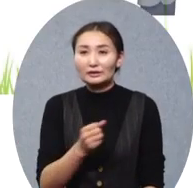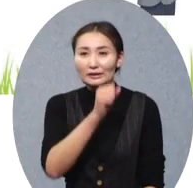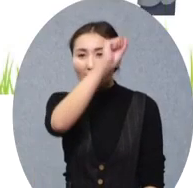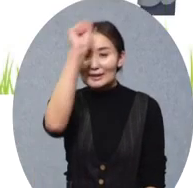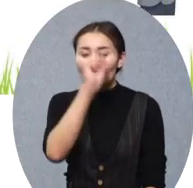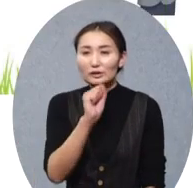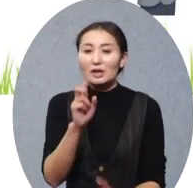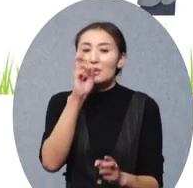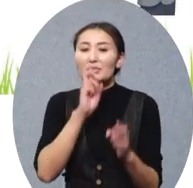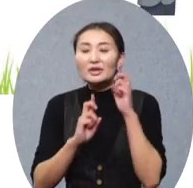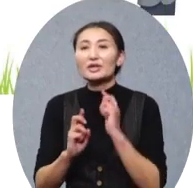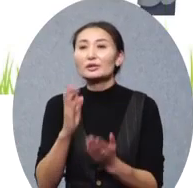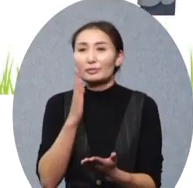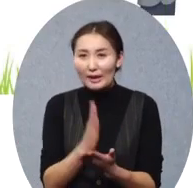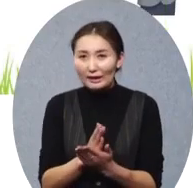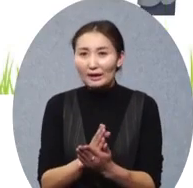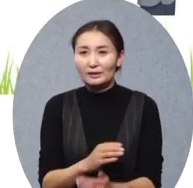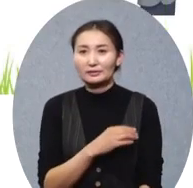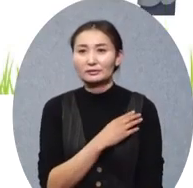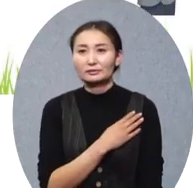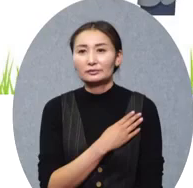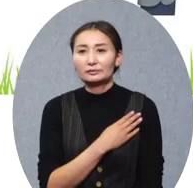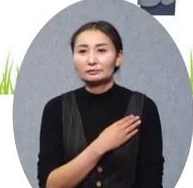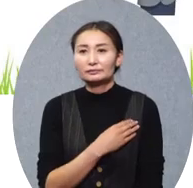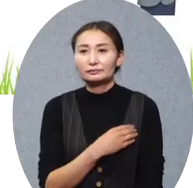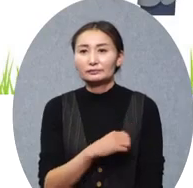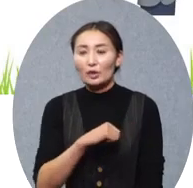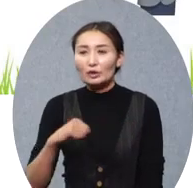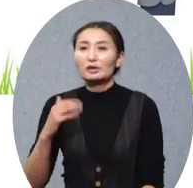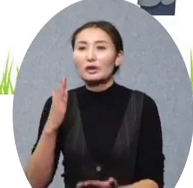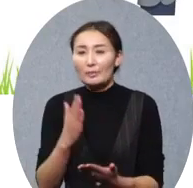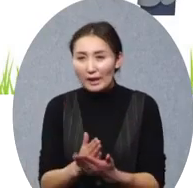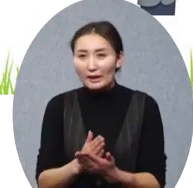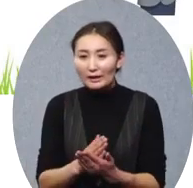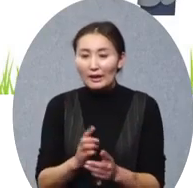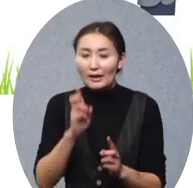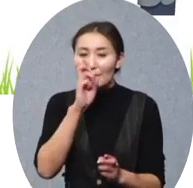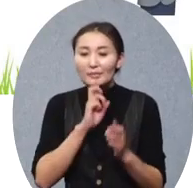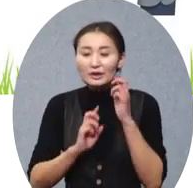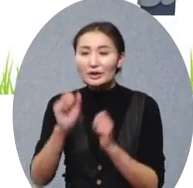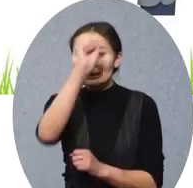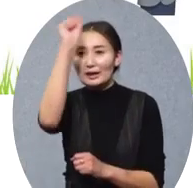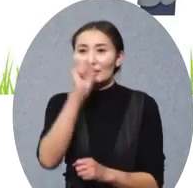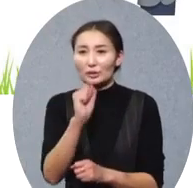ийм асуудал бэрхшээлүүд тулгардаг. За, өнөөдөр бид нар тэр тулгарсан асуудал бэрхшээлээ